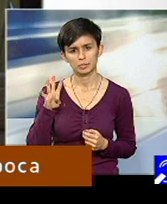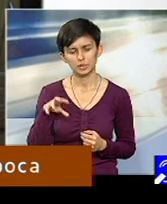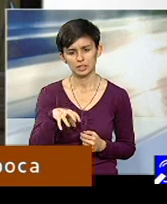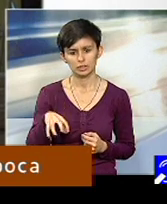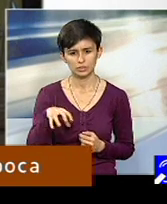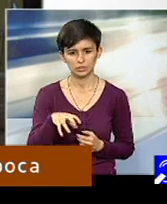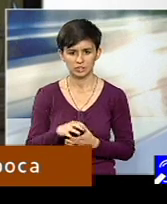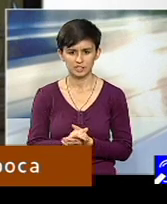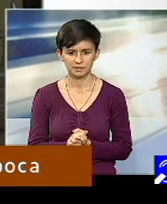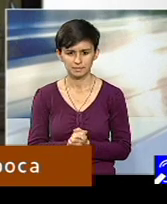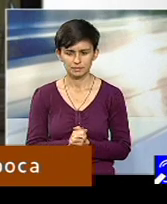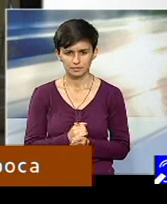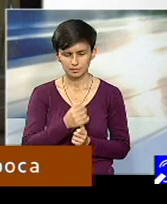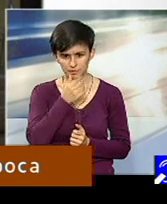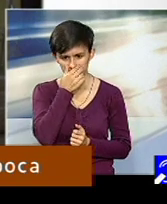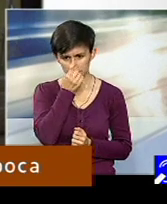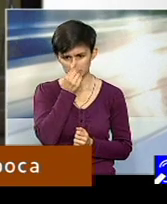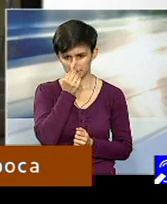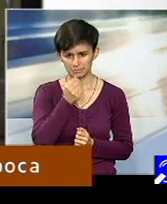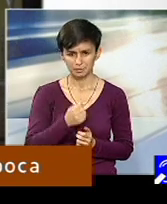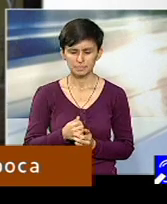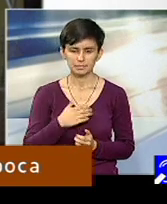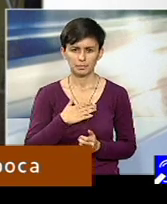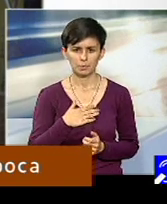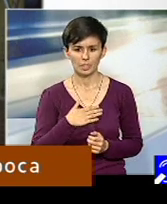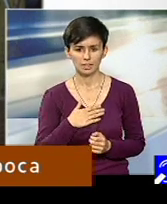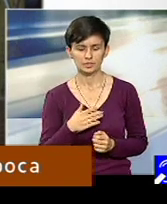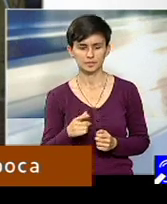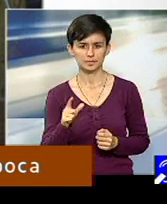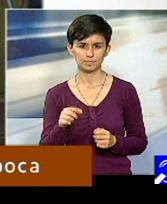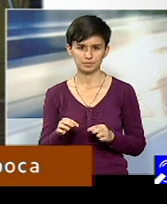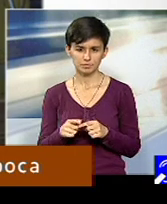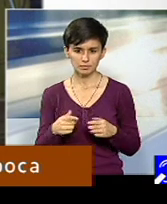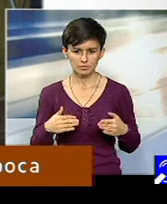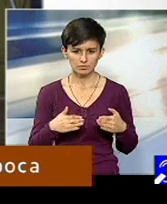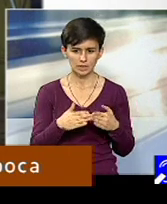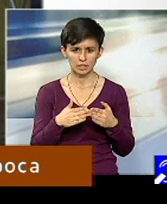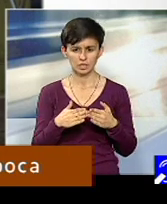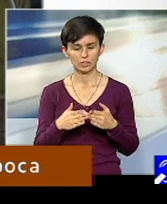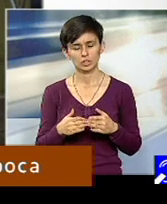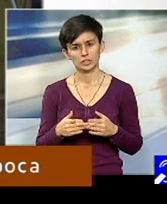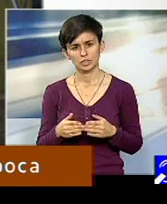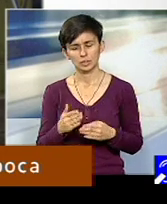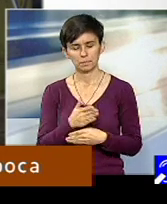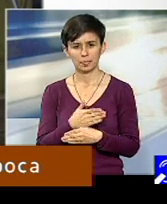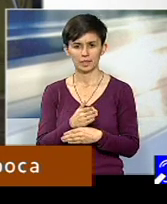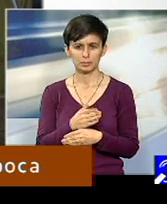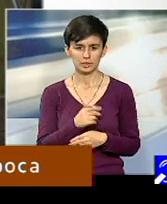două la cele două bări, deci chiar în colțul porții și două unde se întâlnesc jucătorii, unde de obicei